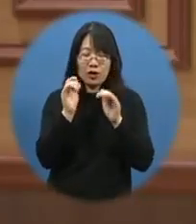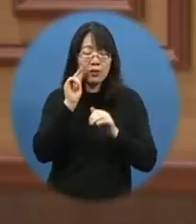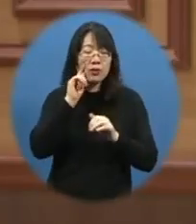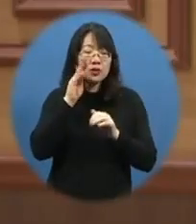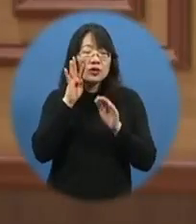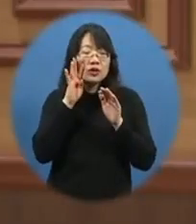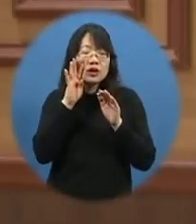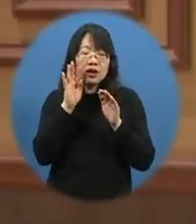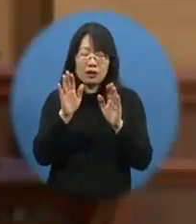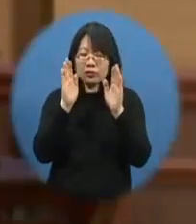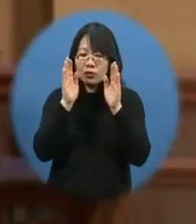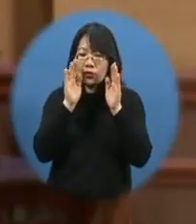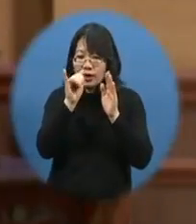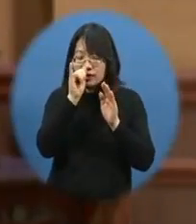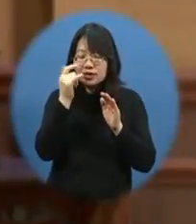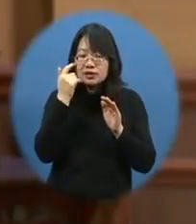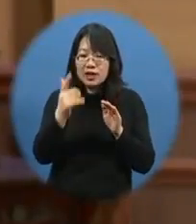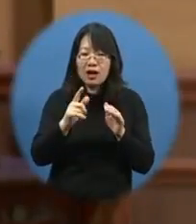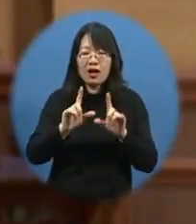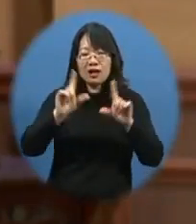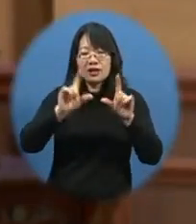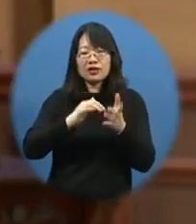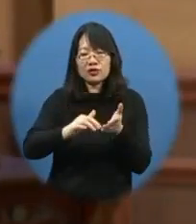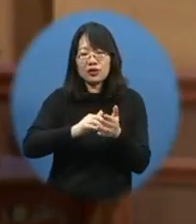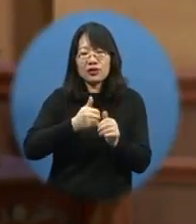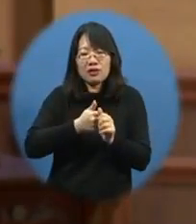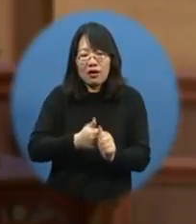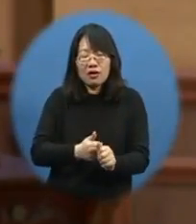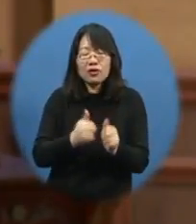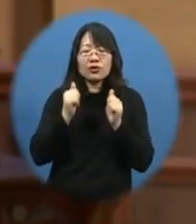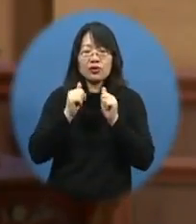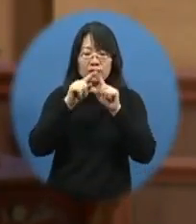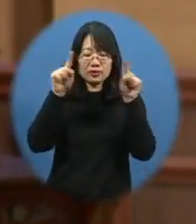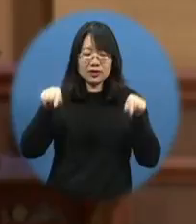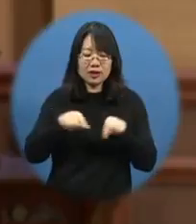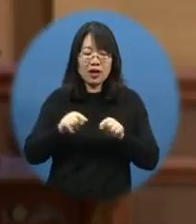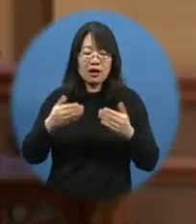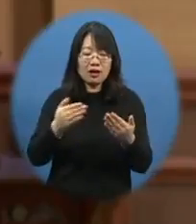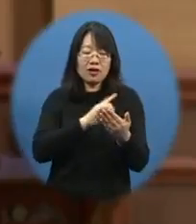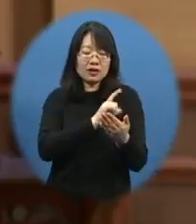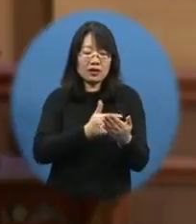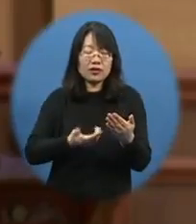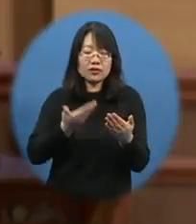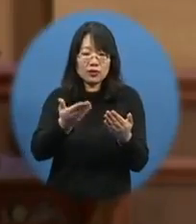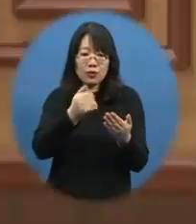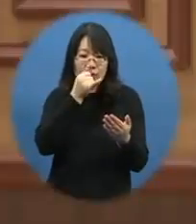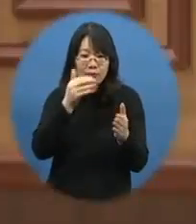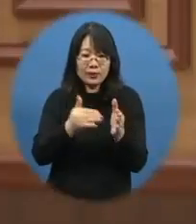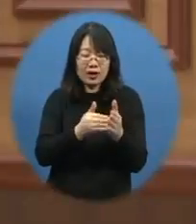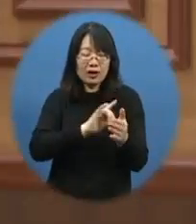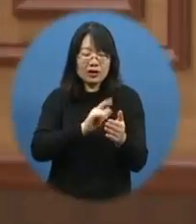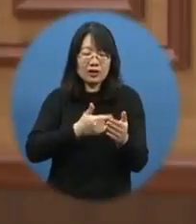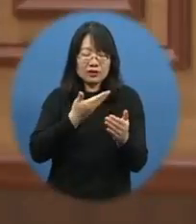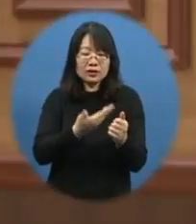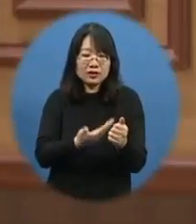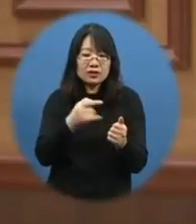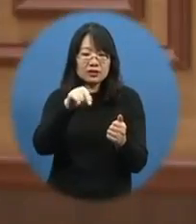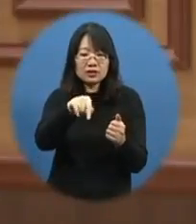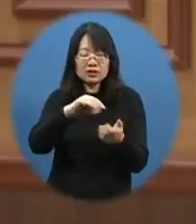며칠간 들었느냐. 수업 시수. 예, 거기에 따라서 졸업장을 줍니다. 예, 자격증을 예. 줘요. 예. 그러니까 자격증을